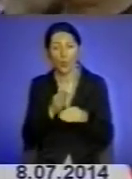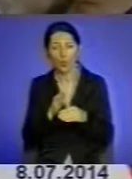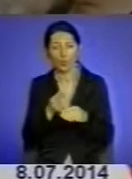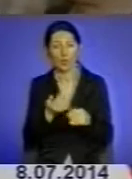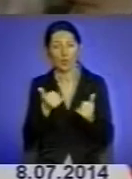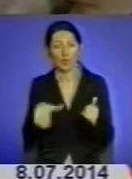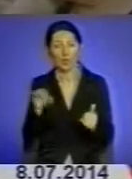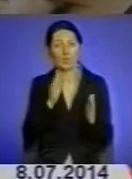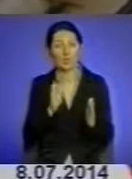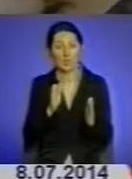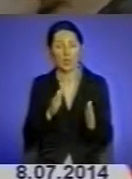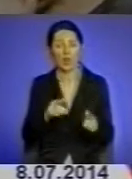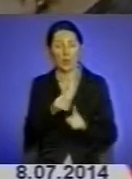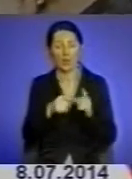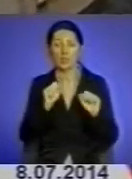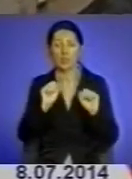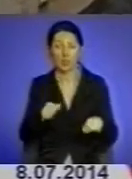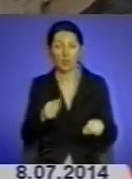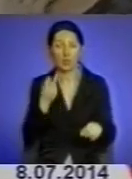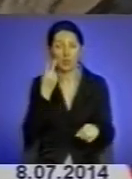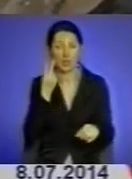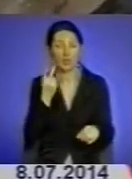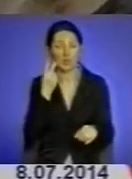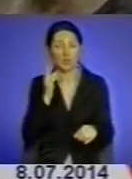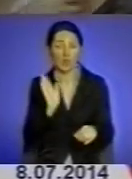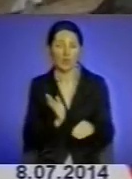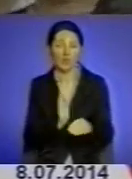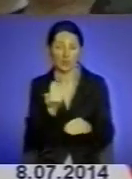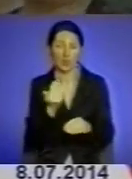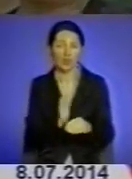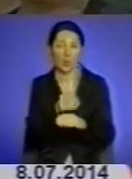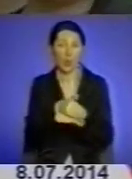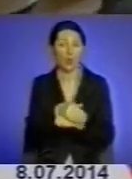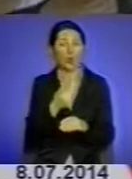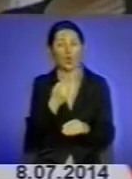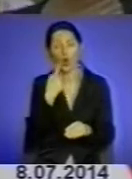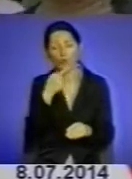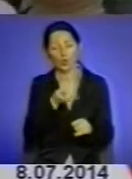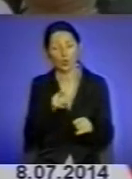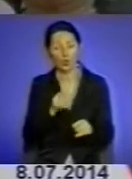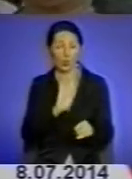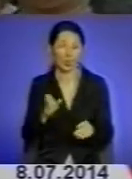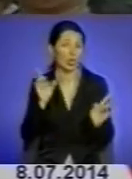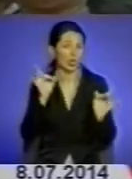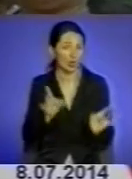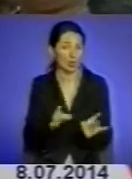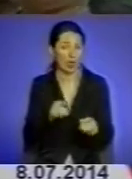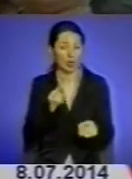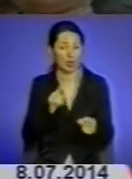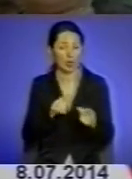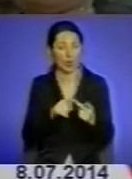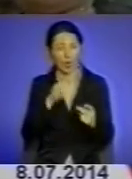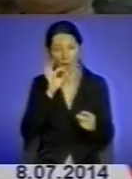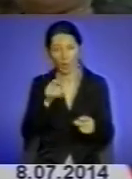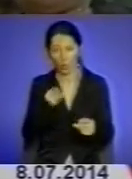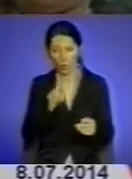після виборів, так завжди в нас зразу обходить. І зразу вони, отут би було, був добрий ресторан, другі кажуть, тут буде готельний комплекс,